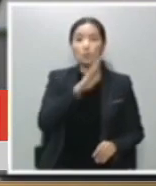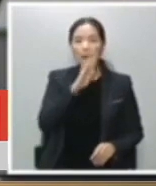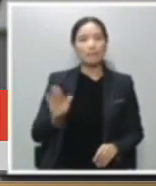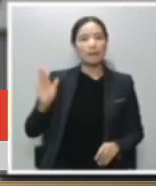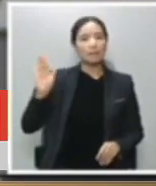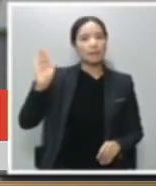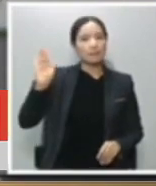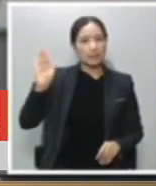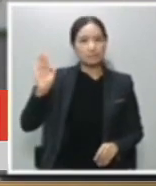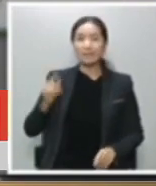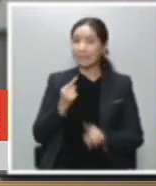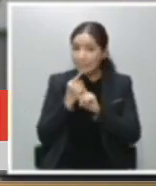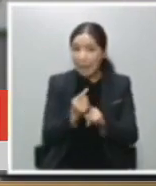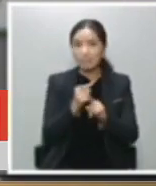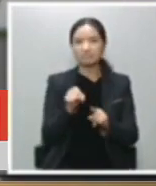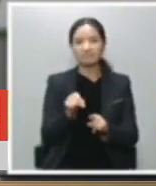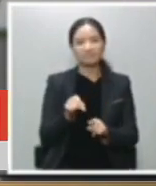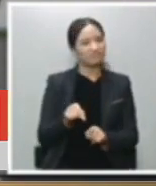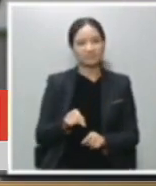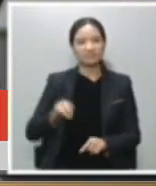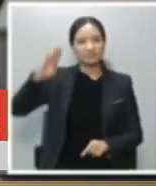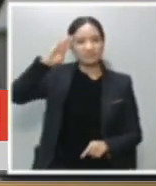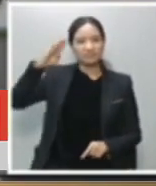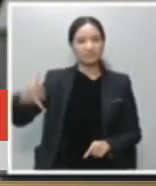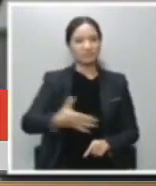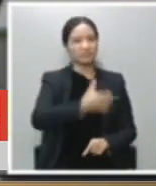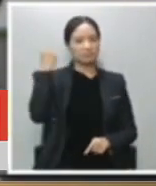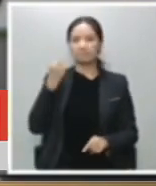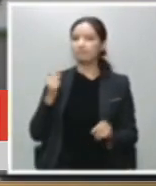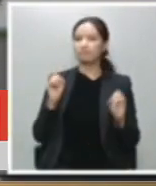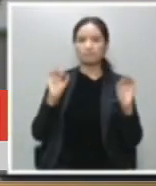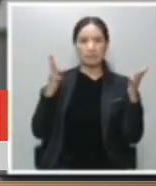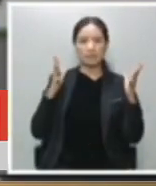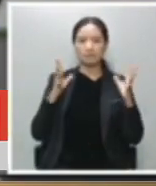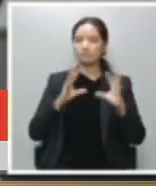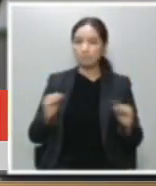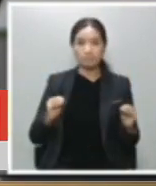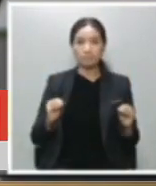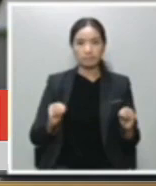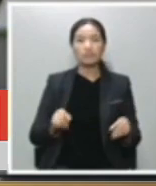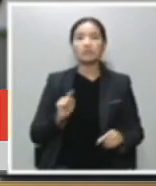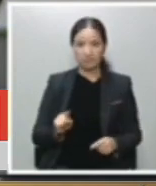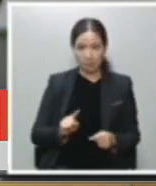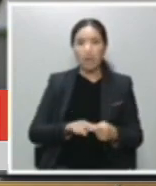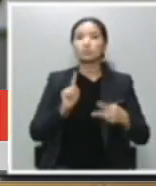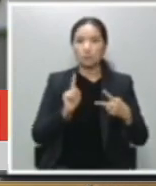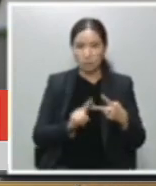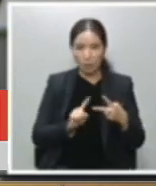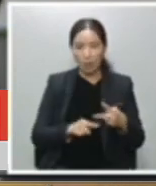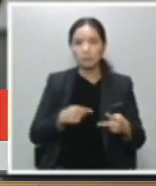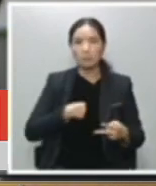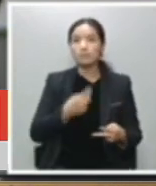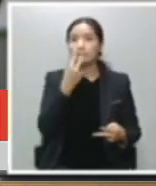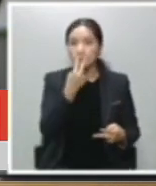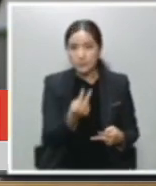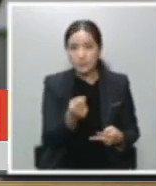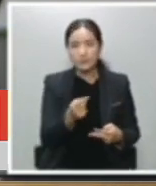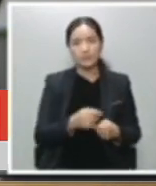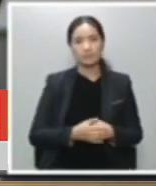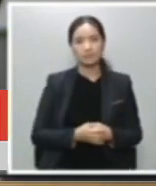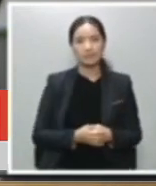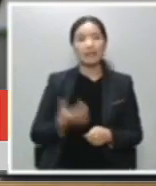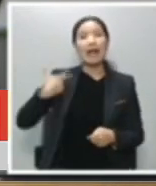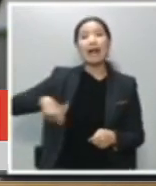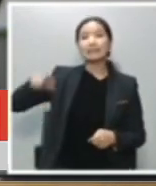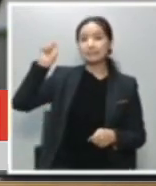ตย์เช่นนี้จะไม่มีการปฏิวัติรัฐประหารอีกในประการที่สองผมเห็นว่าศ